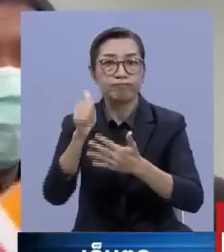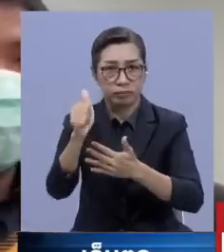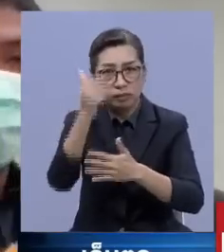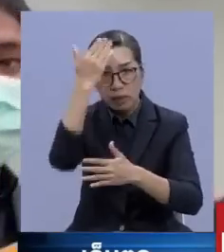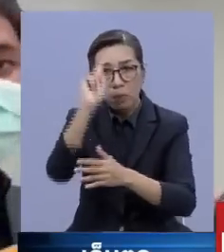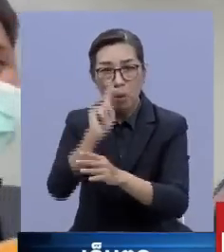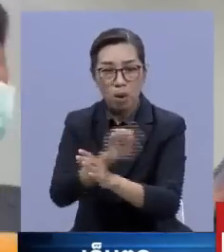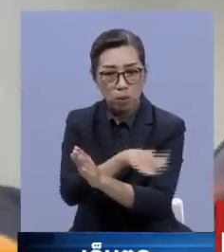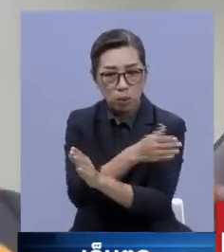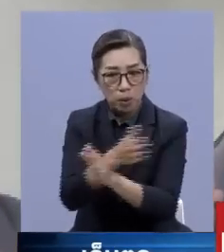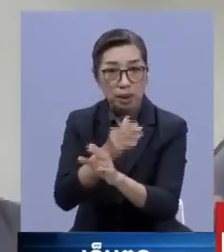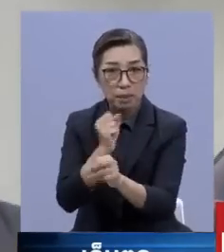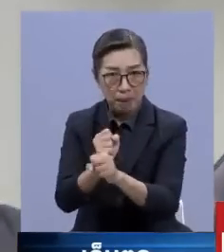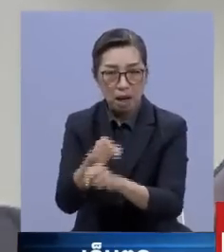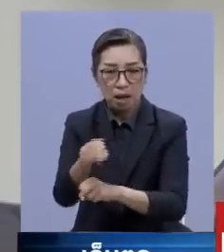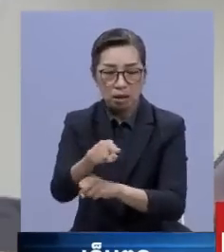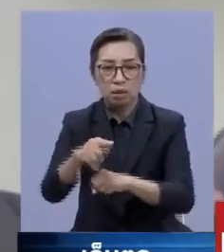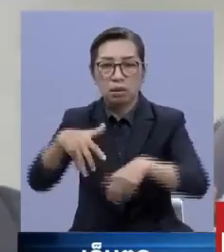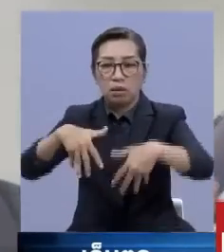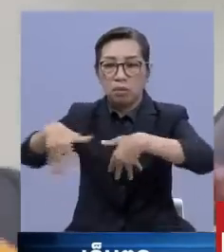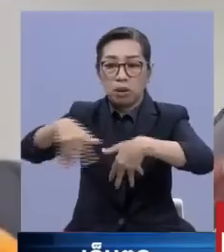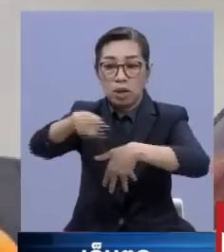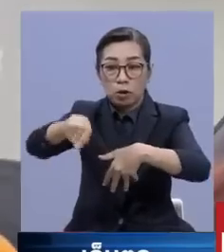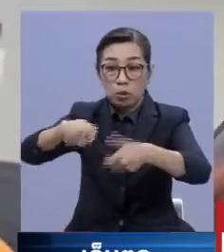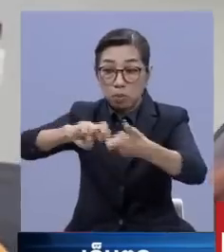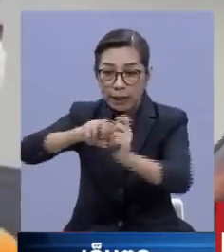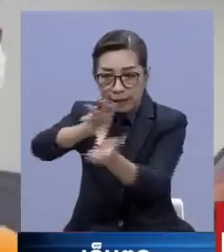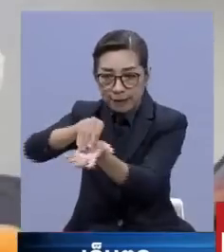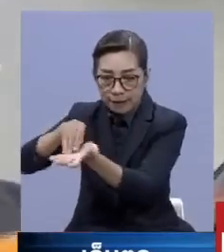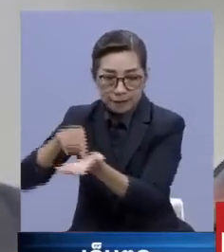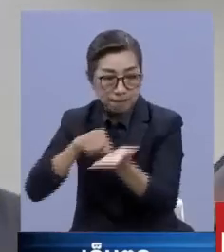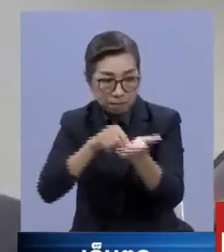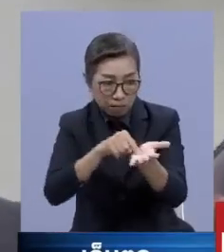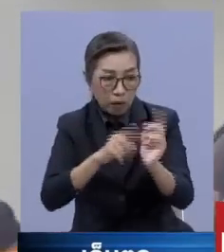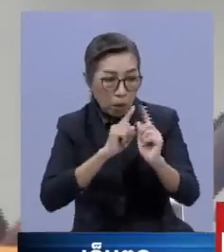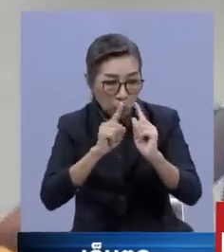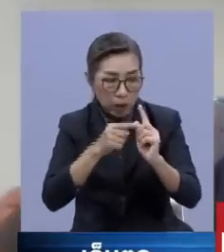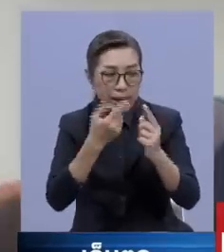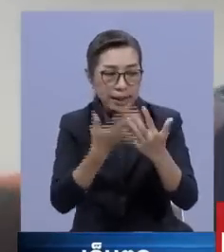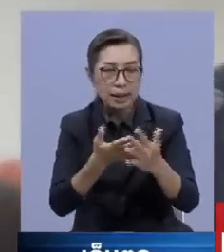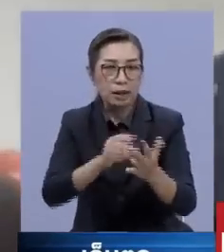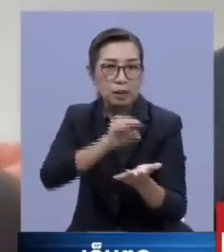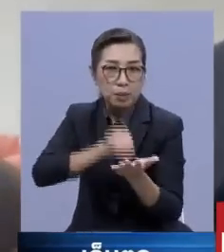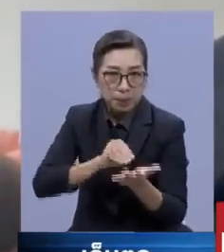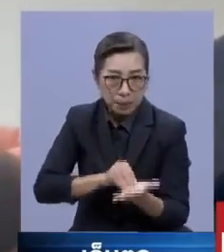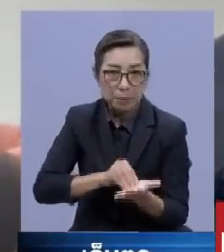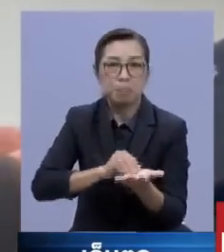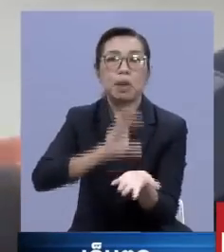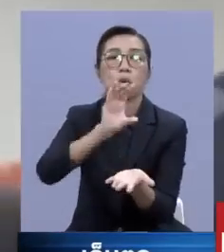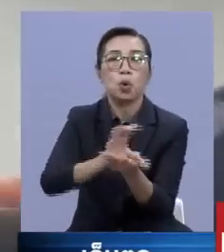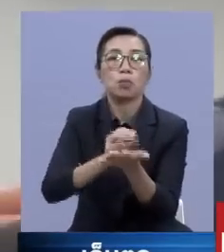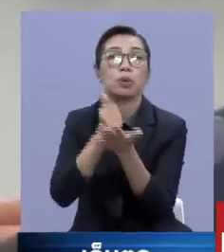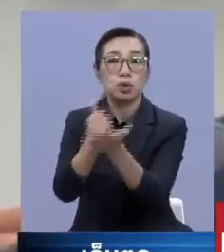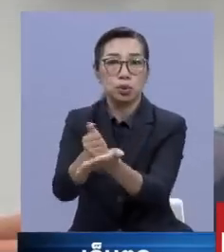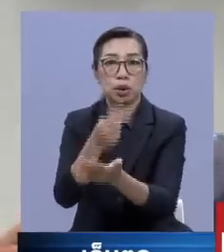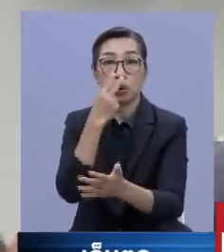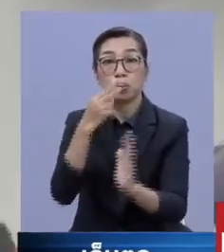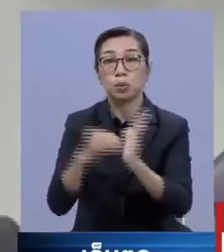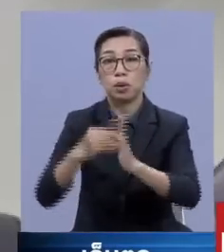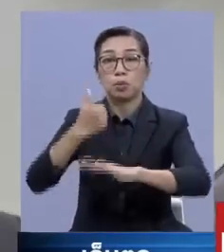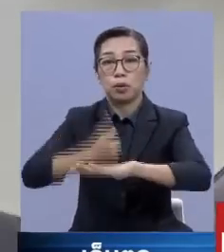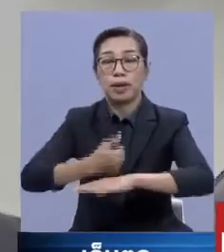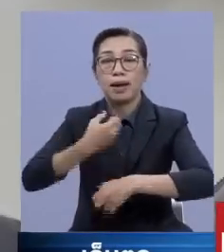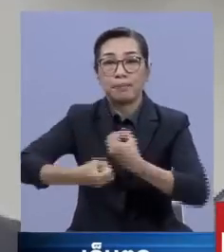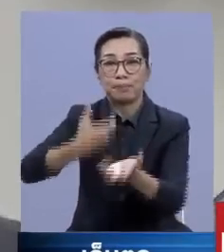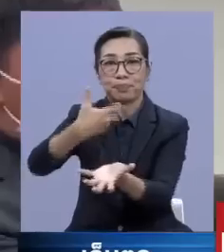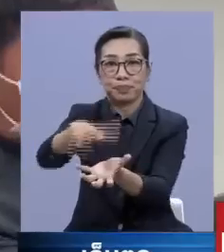อดช่วงที่ผ่านมามีการสะท้อนปัญหาของประชาชนจนนำมาจัดทำเป็นงบประมาณค่ะเดี๋ยวลองไปฟังเสียงของผู้ว่าราชการกรุงเทพมหานครกัน